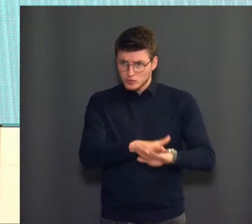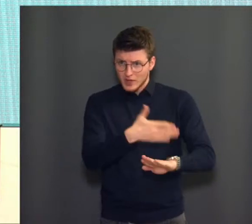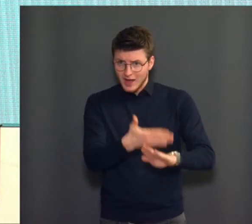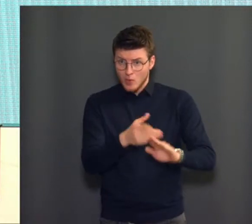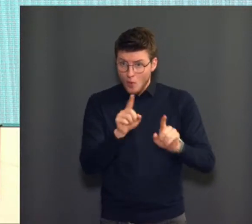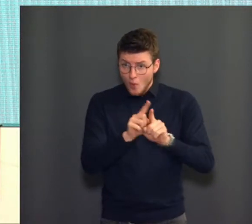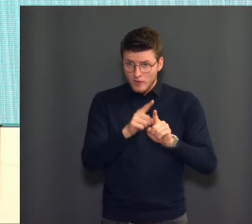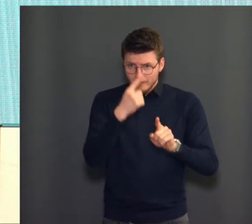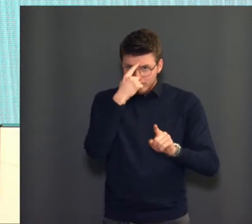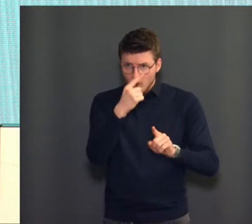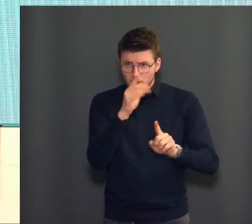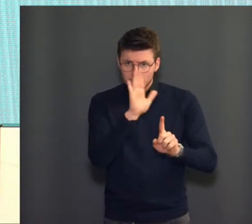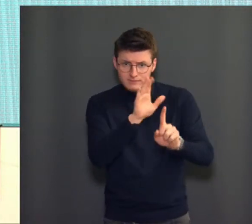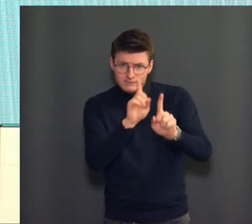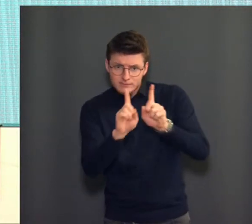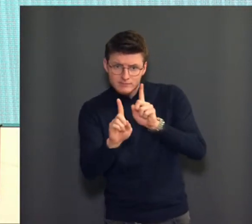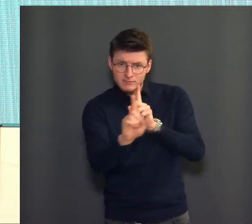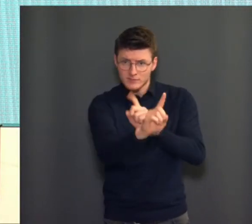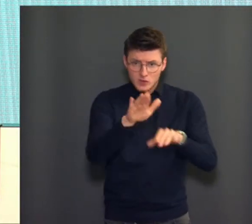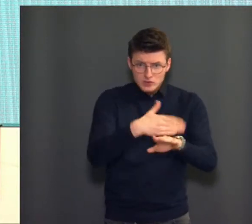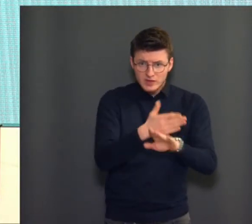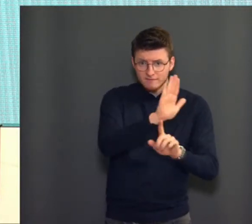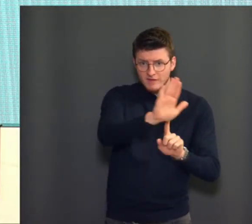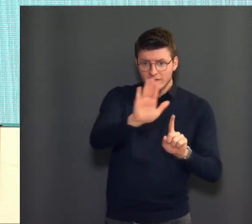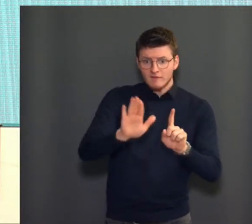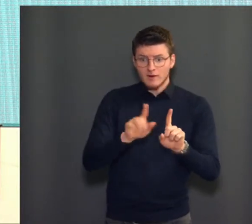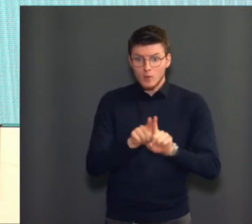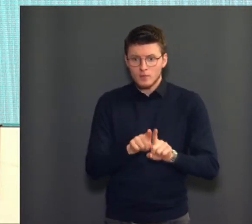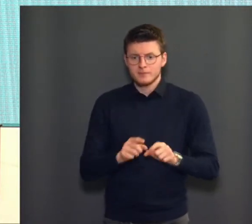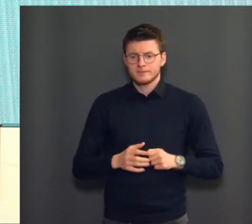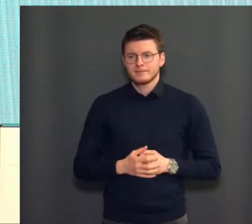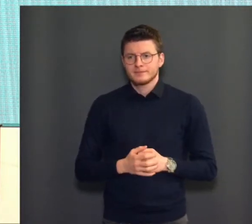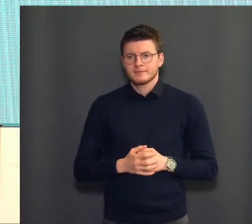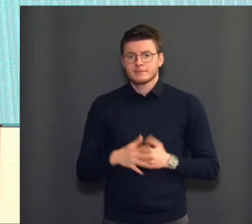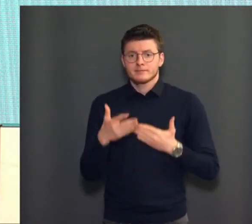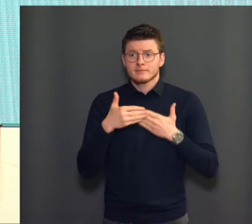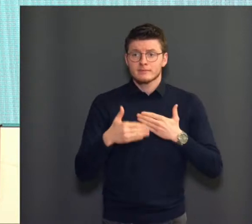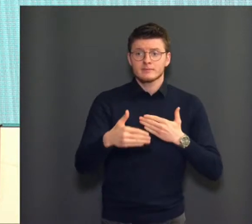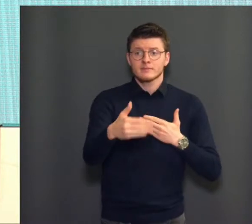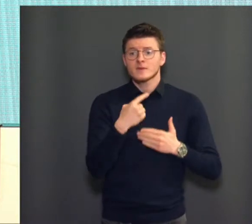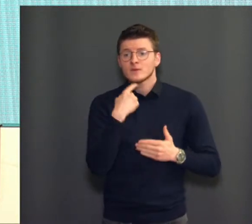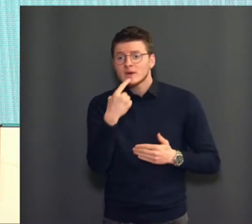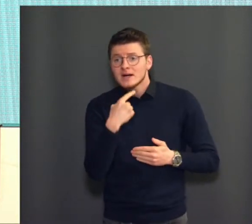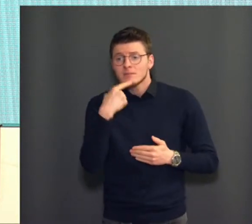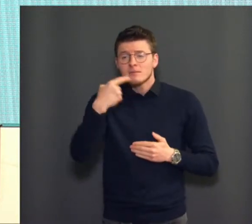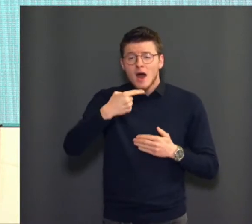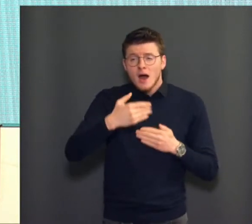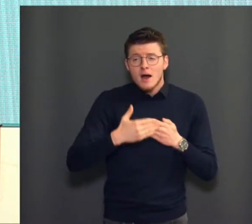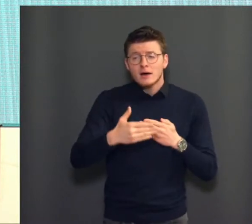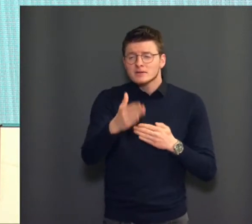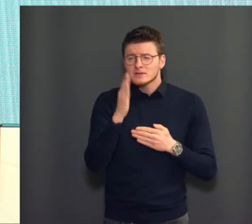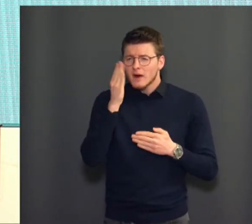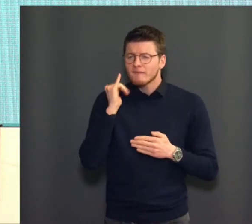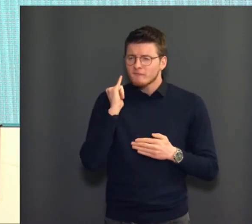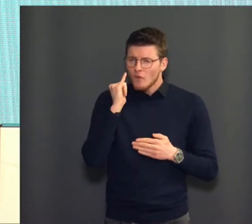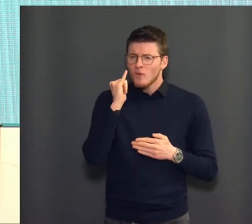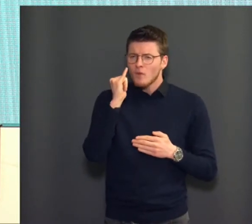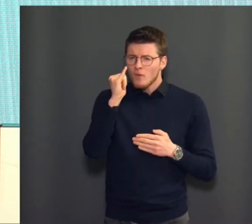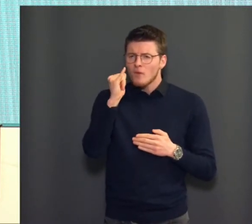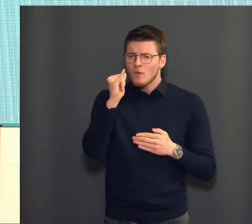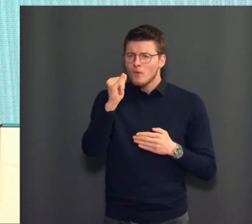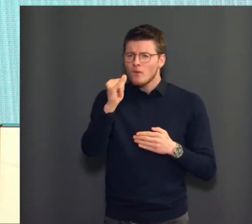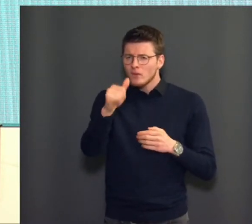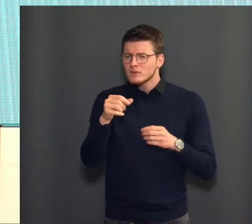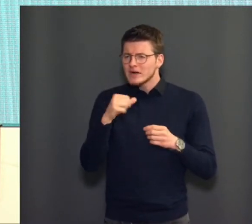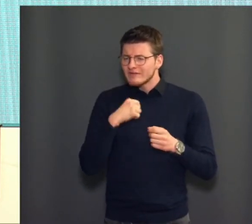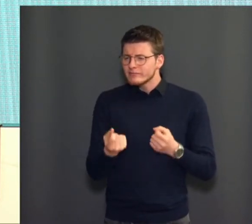vrienden. De komende weken en maanden zullen nog besmettingen blijven opduiken. Het komt erop aan om deze